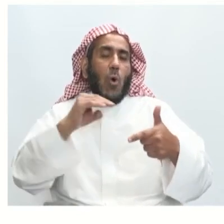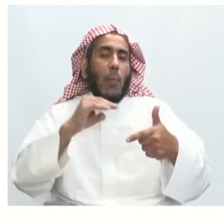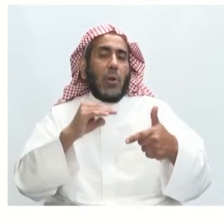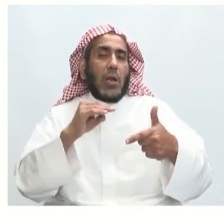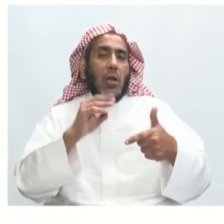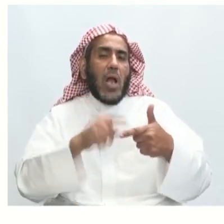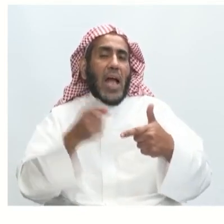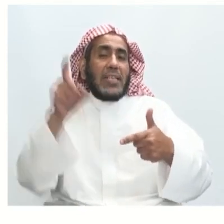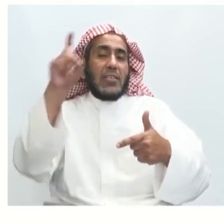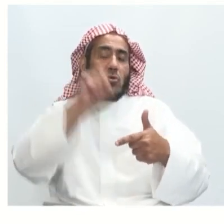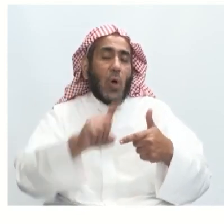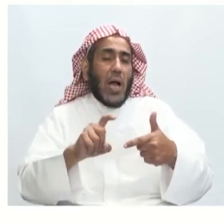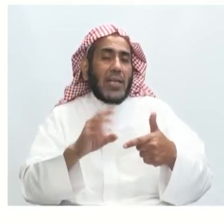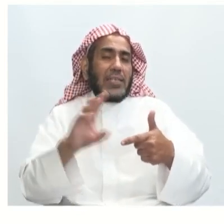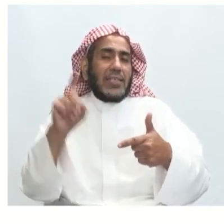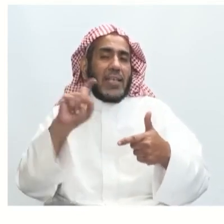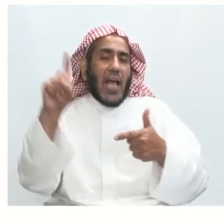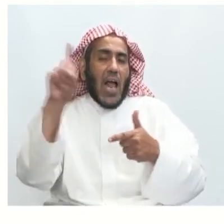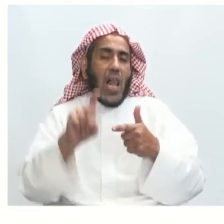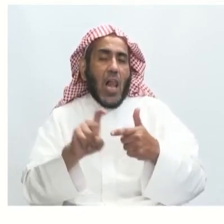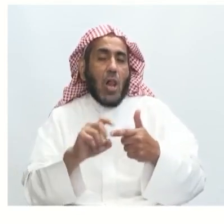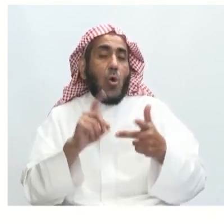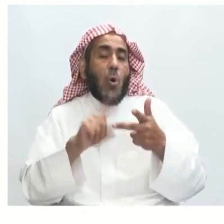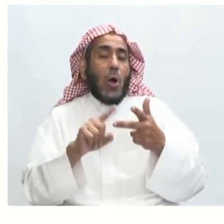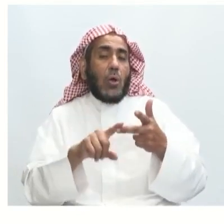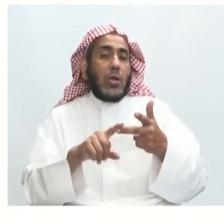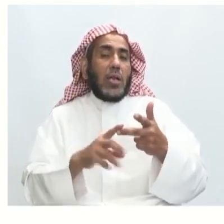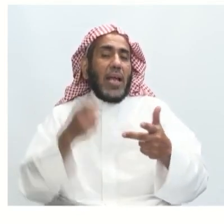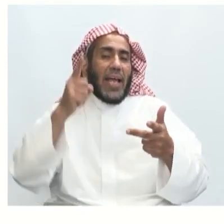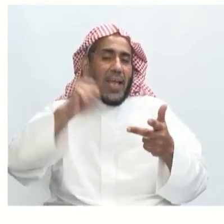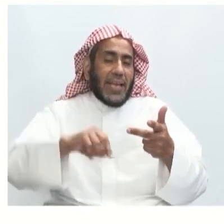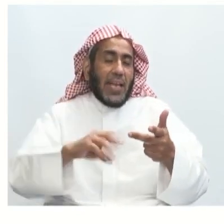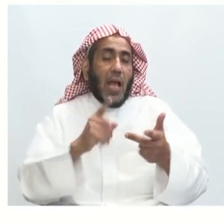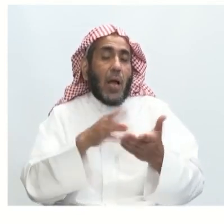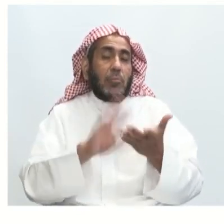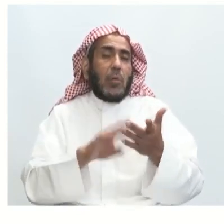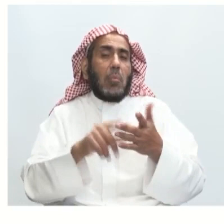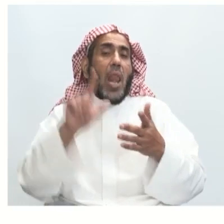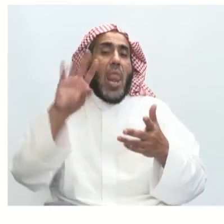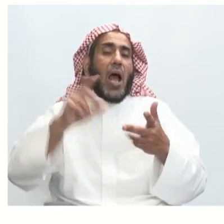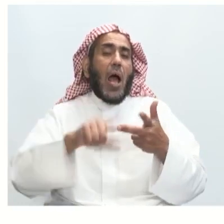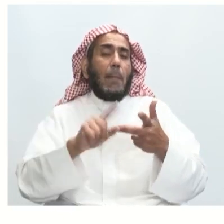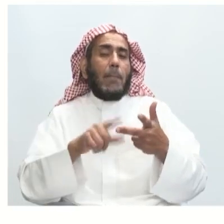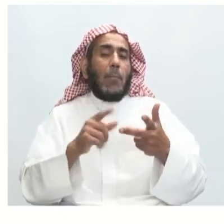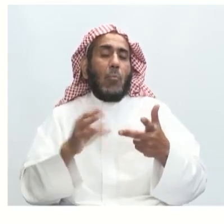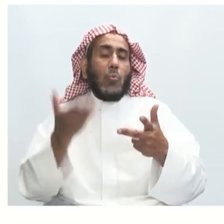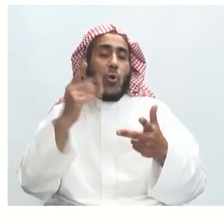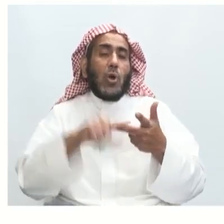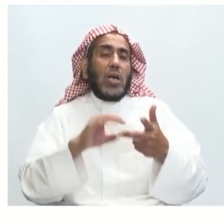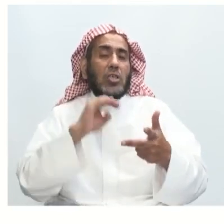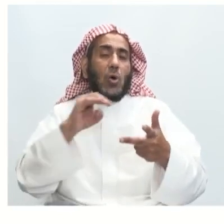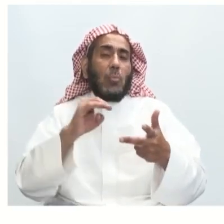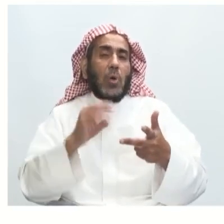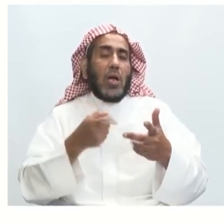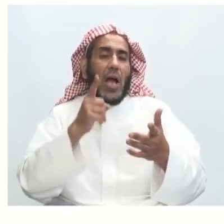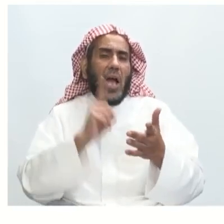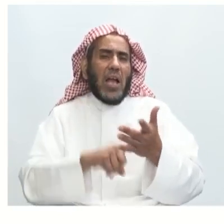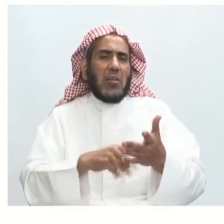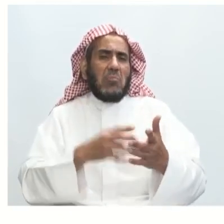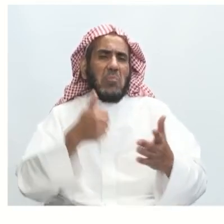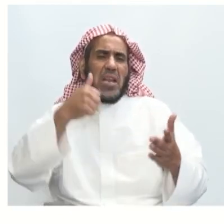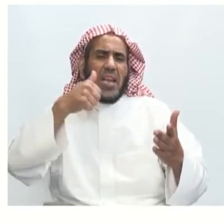عن سؤال سائل وقولهم ان عبد الله لقائم هنا جواب عن